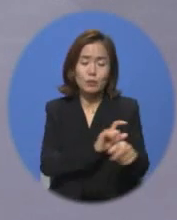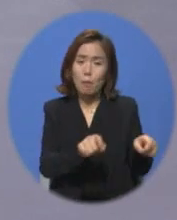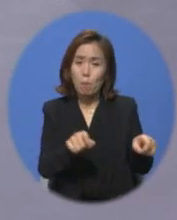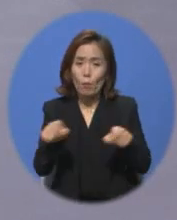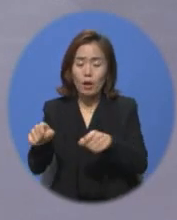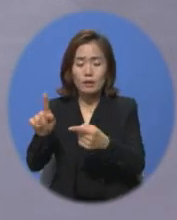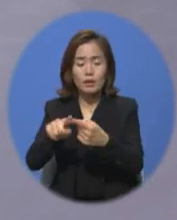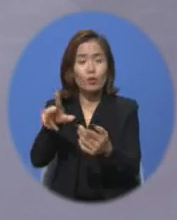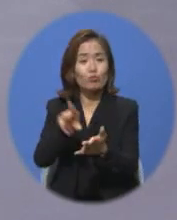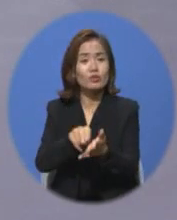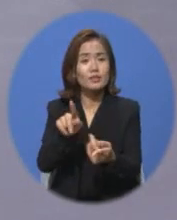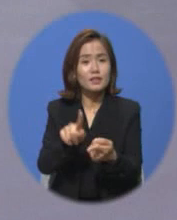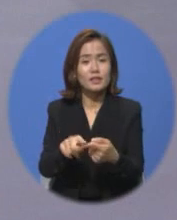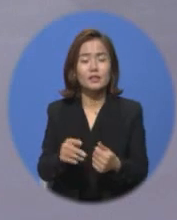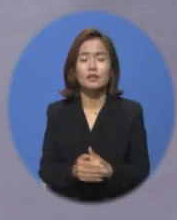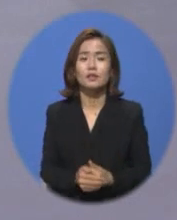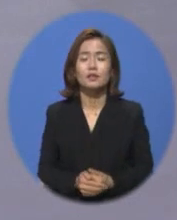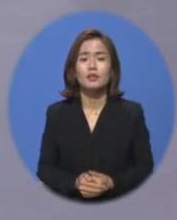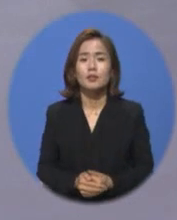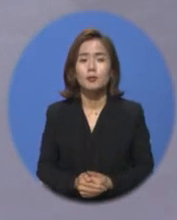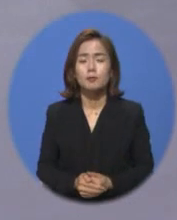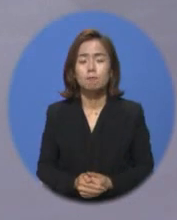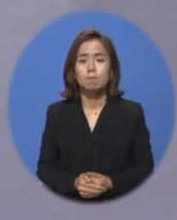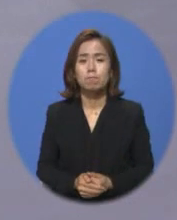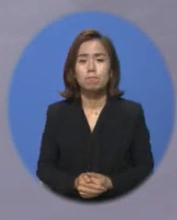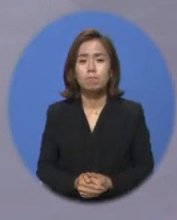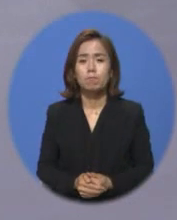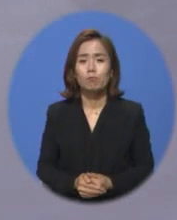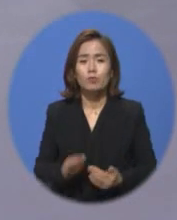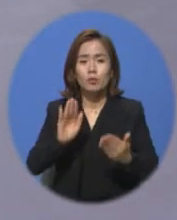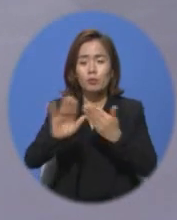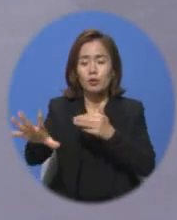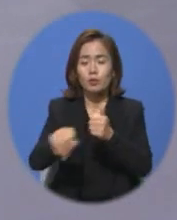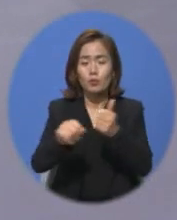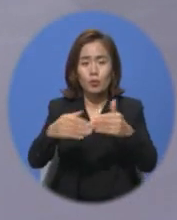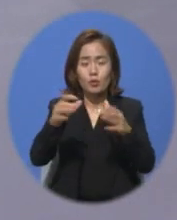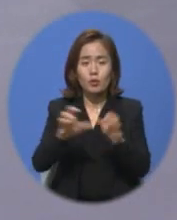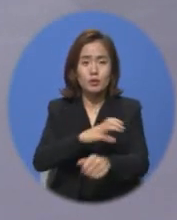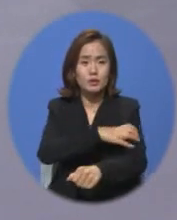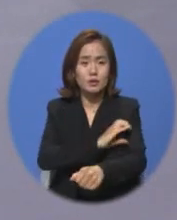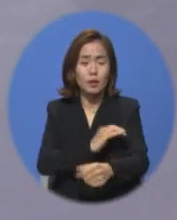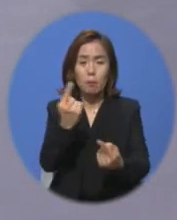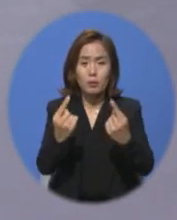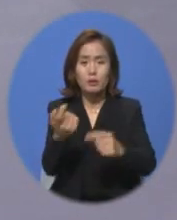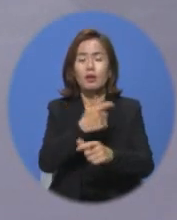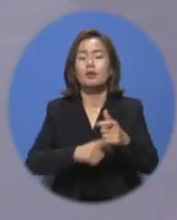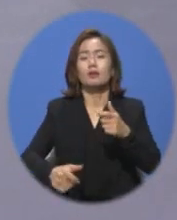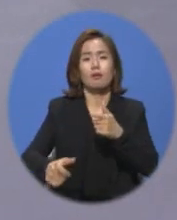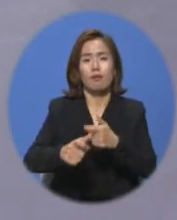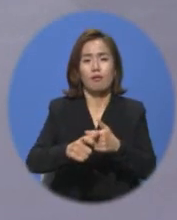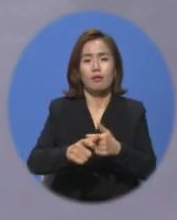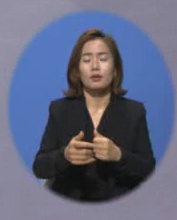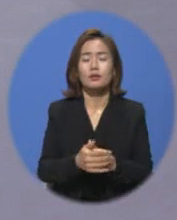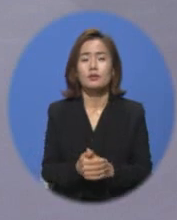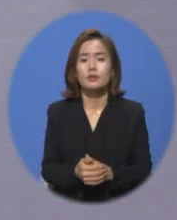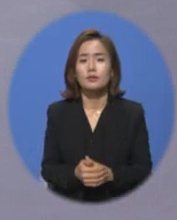민주당이왜 집권연장을원하는지에대한질문에대해저는미래통합당이집권했을때보다 훨씬더나은미래를제시할수있기때문이라고생각합니다